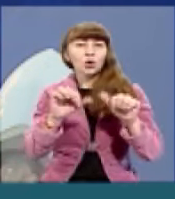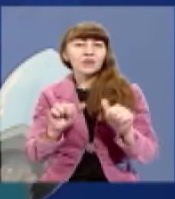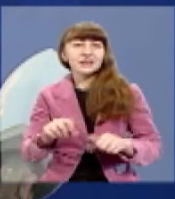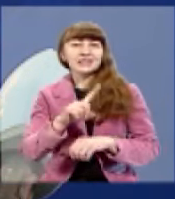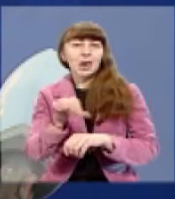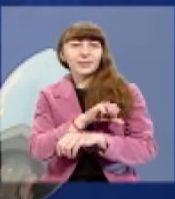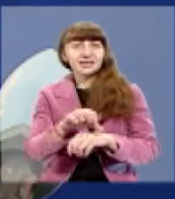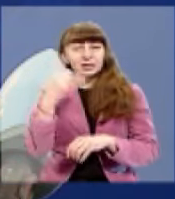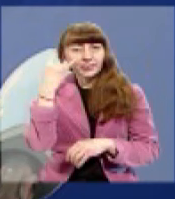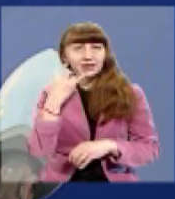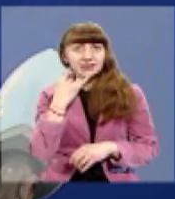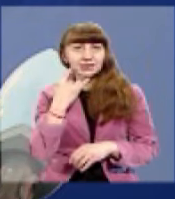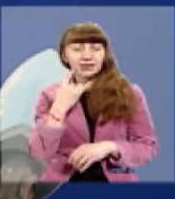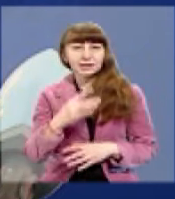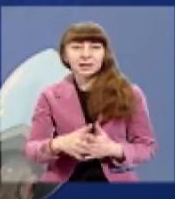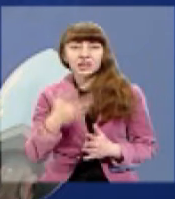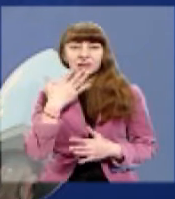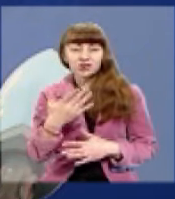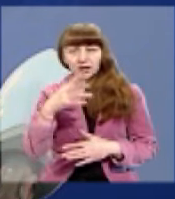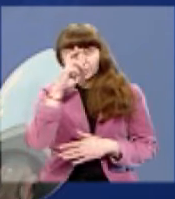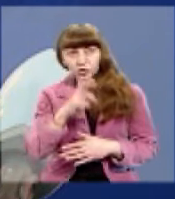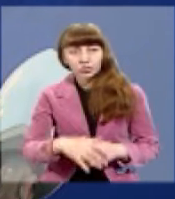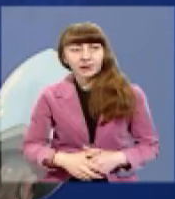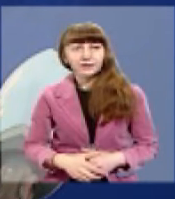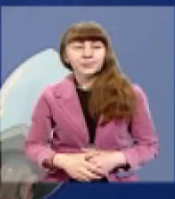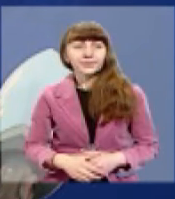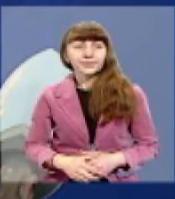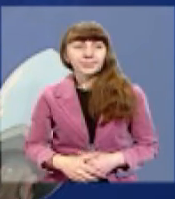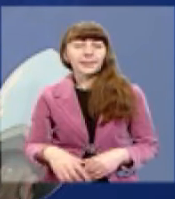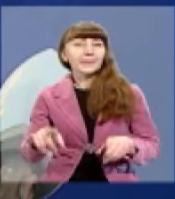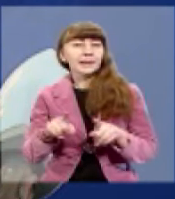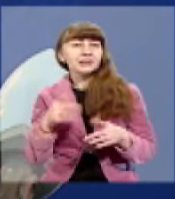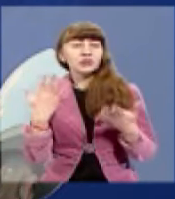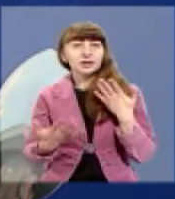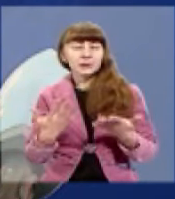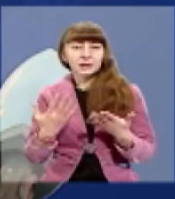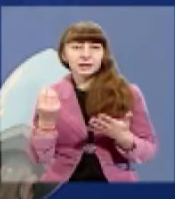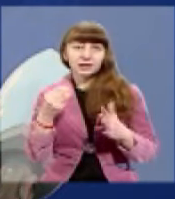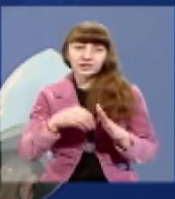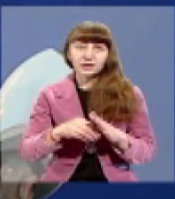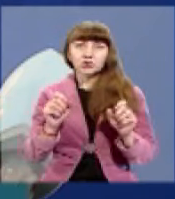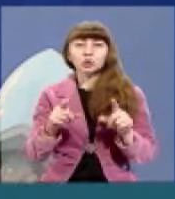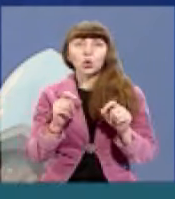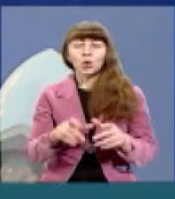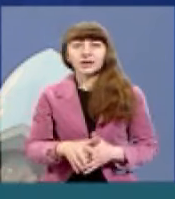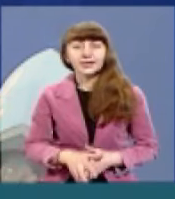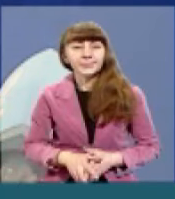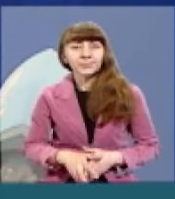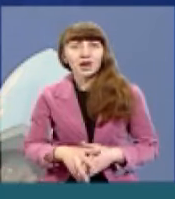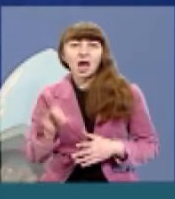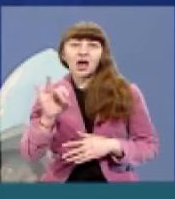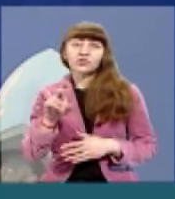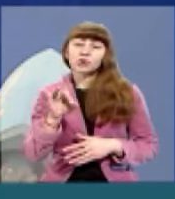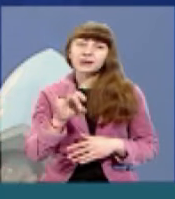зарегистрированное за пределами Республики Казахстан, то есть в иностранном государстве. Также, если есть инвестиционное золото, авторские